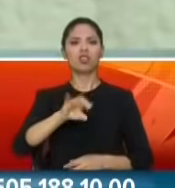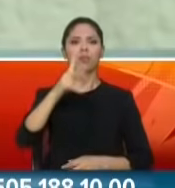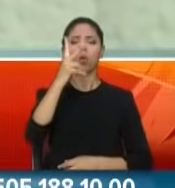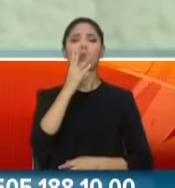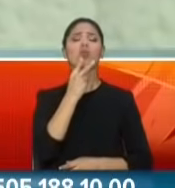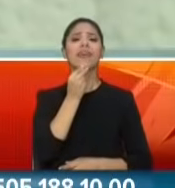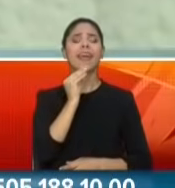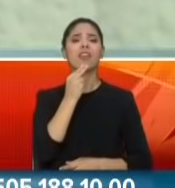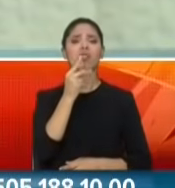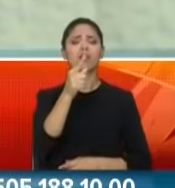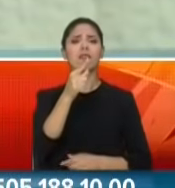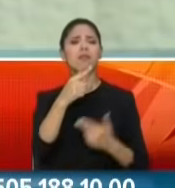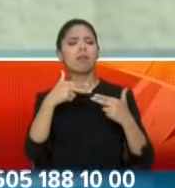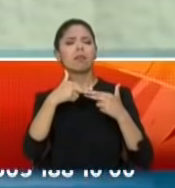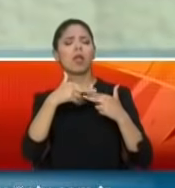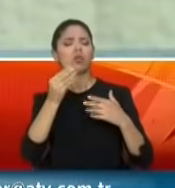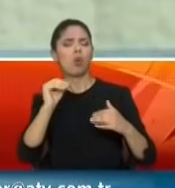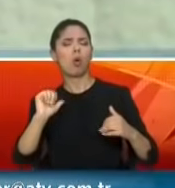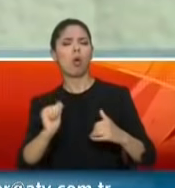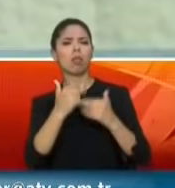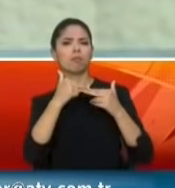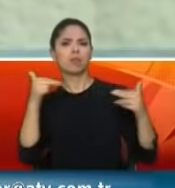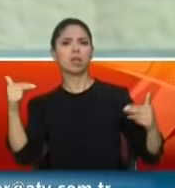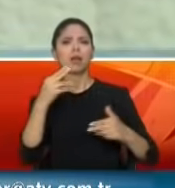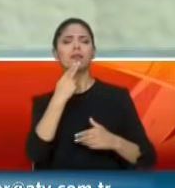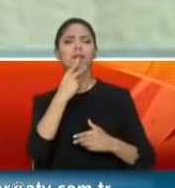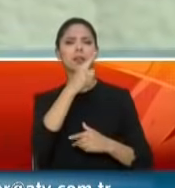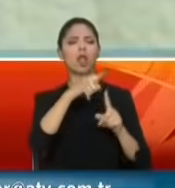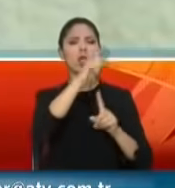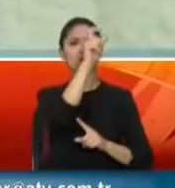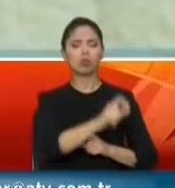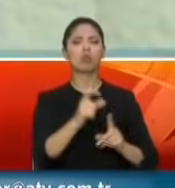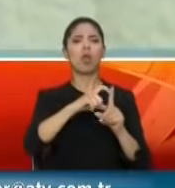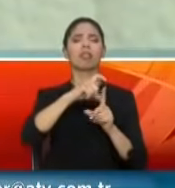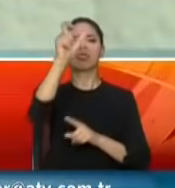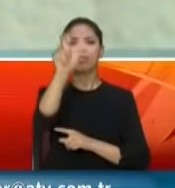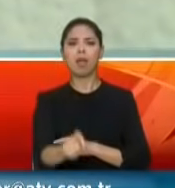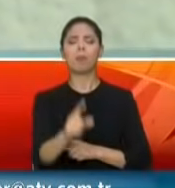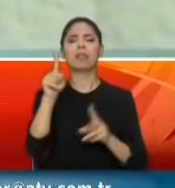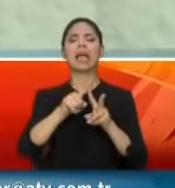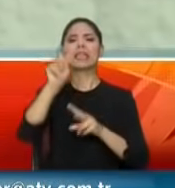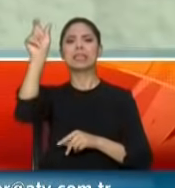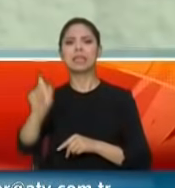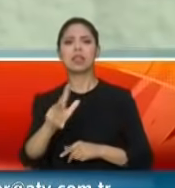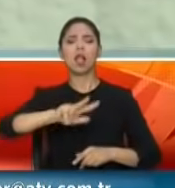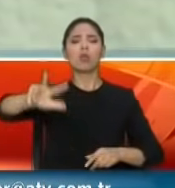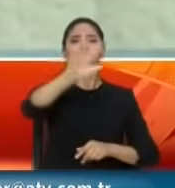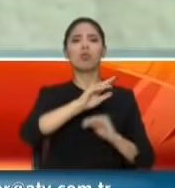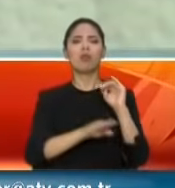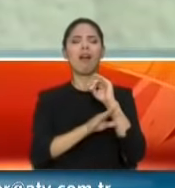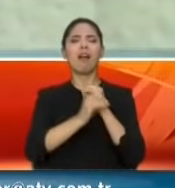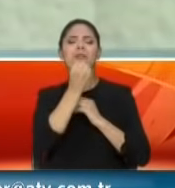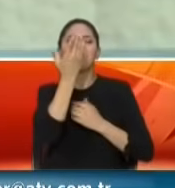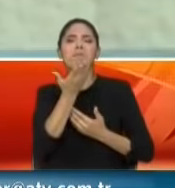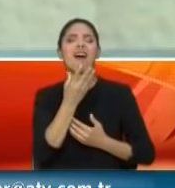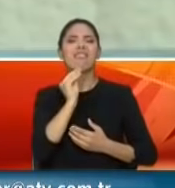üç genç kızın ibretlik ve hazin öyküsü. Kızlardan biri Tuğçe, biri Damla, biri ise Nisa. Üçü de henüz hayatının